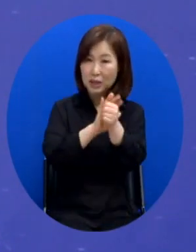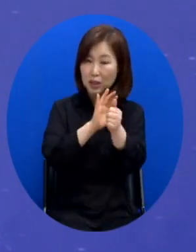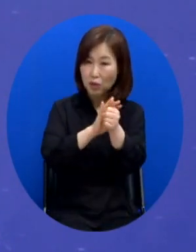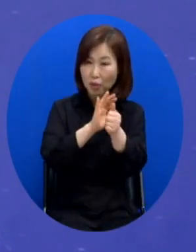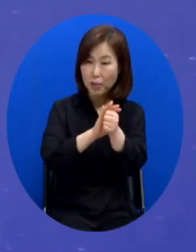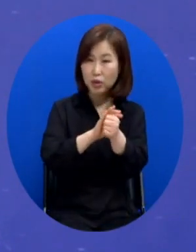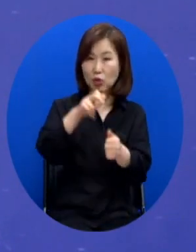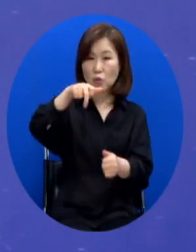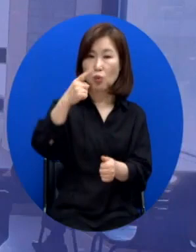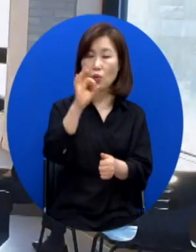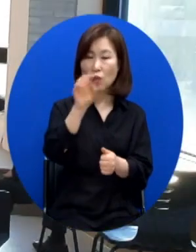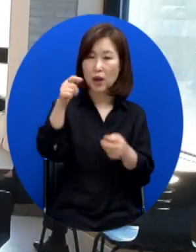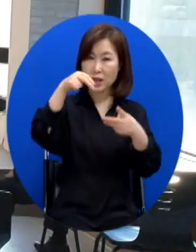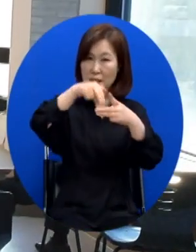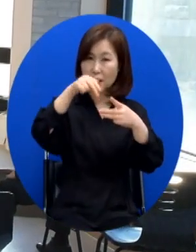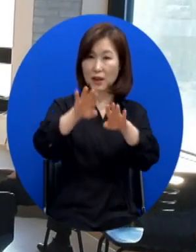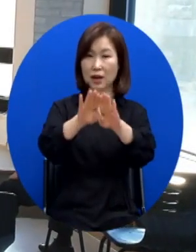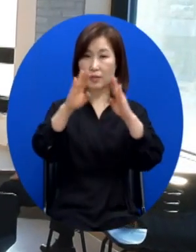코아센터를 개관했습니다.